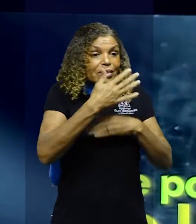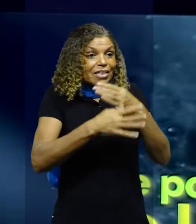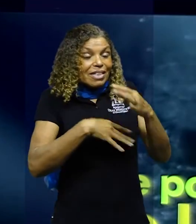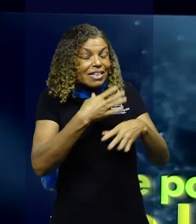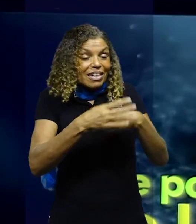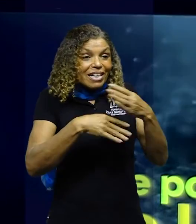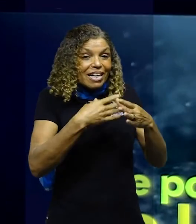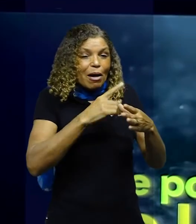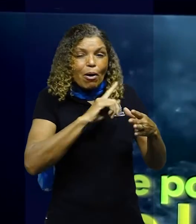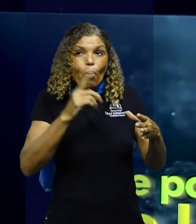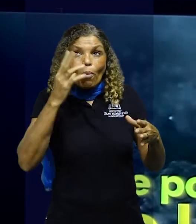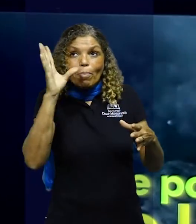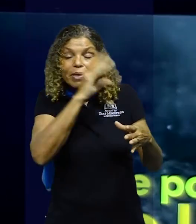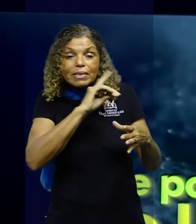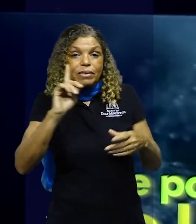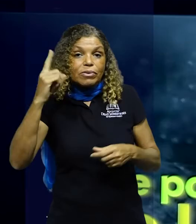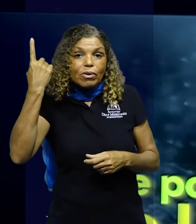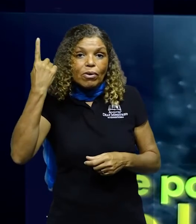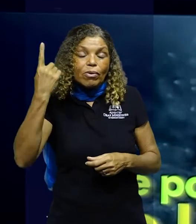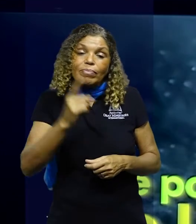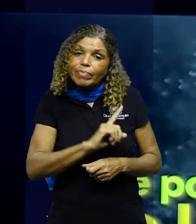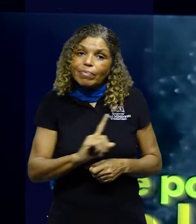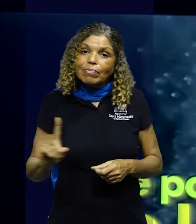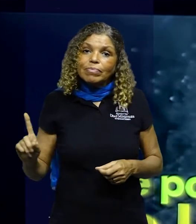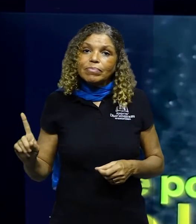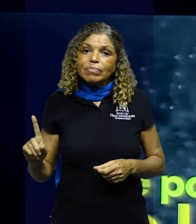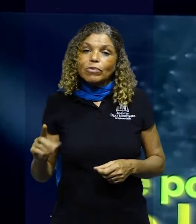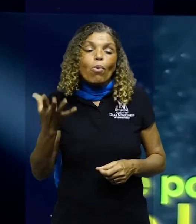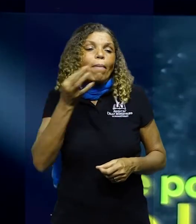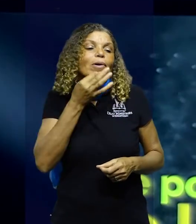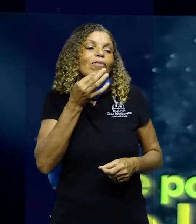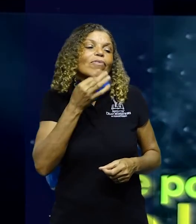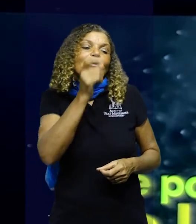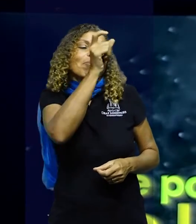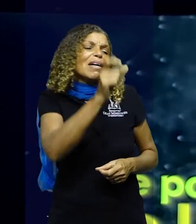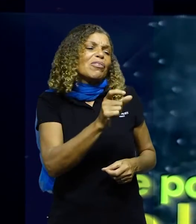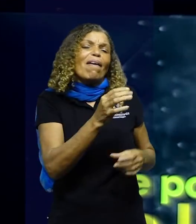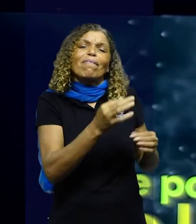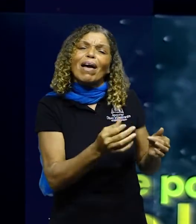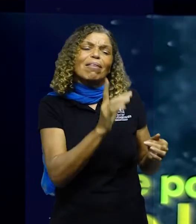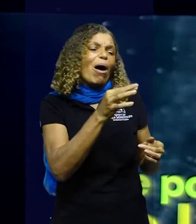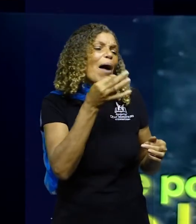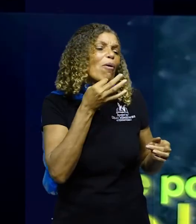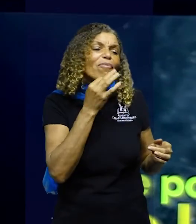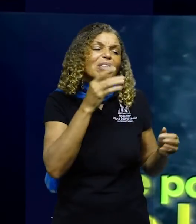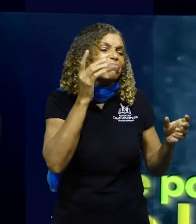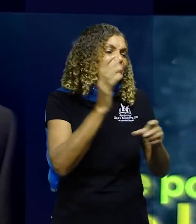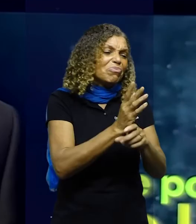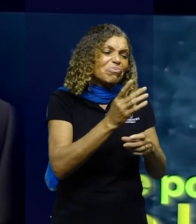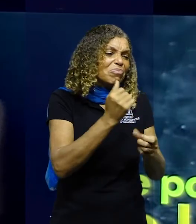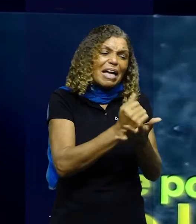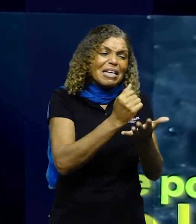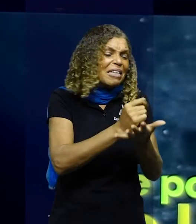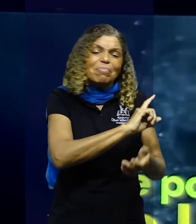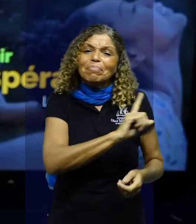au mépris de l'autre, ou en utilisant l'autre, ou en abusant l'autre, ou en faisant de la peine à